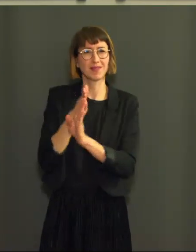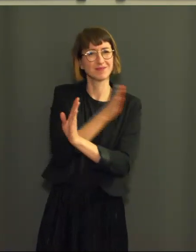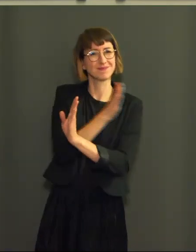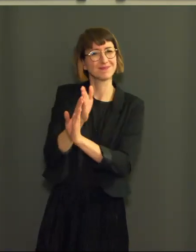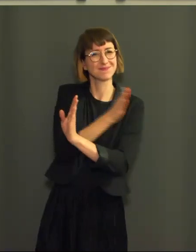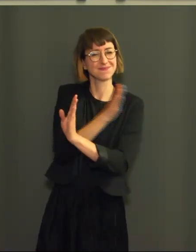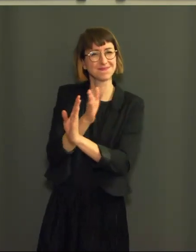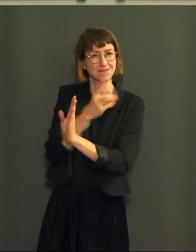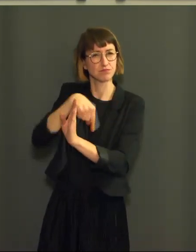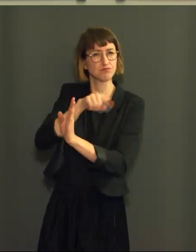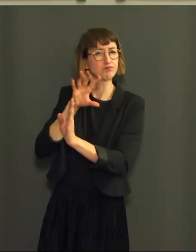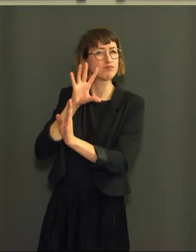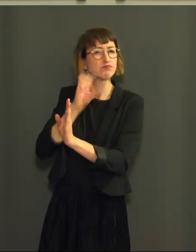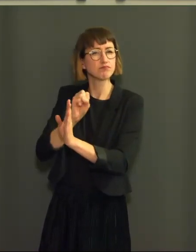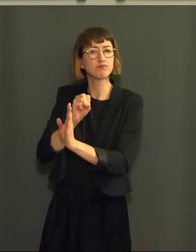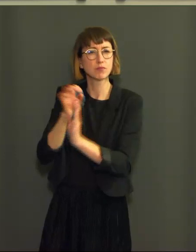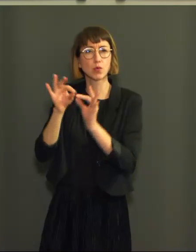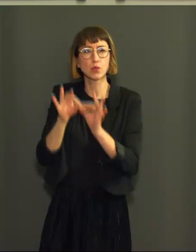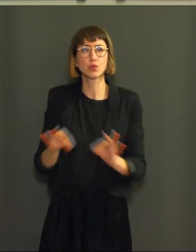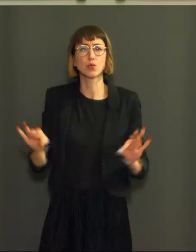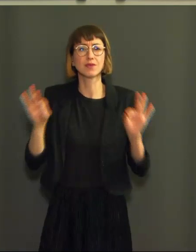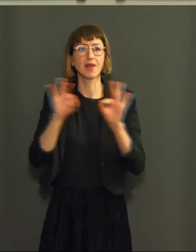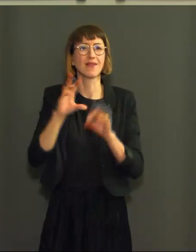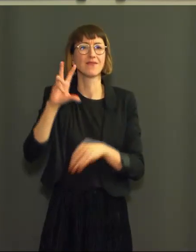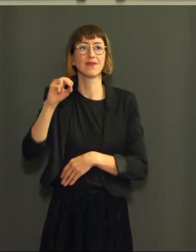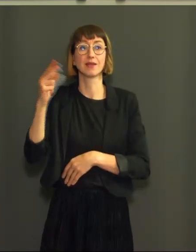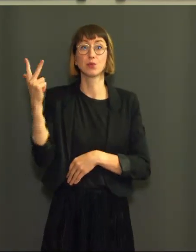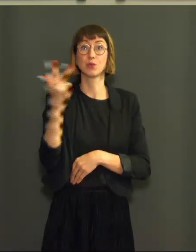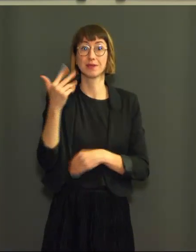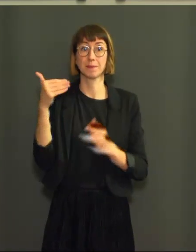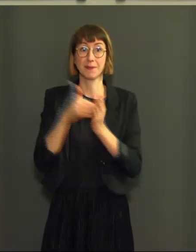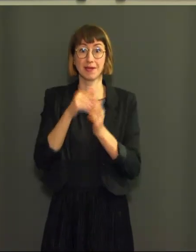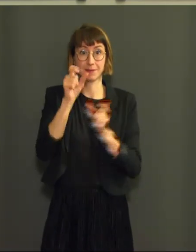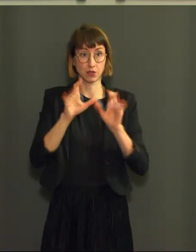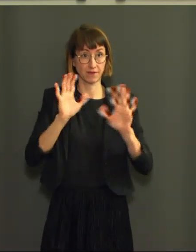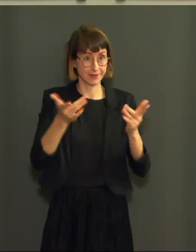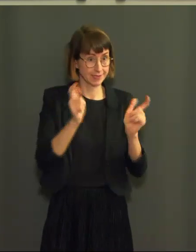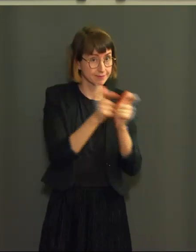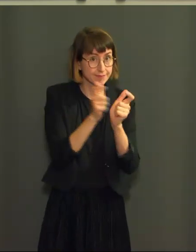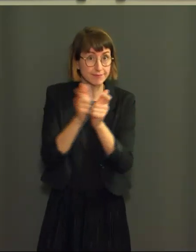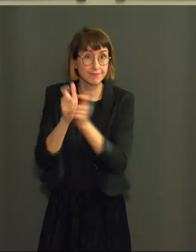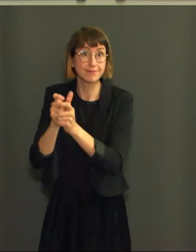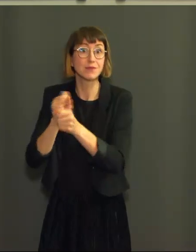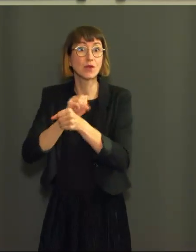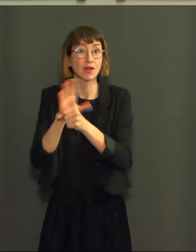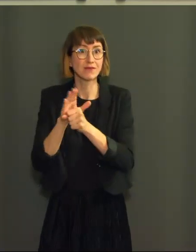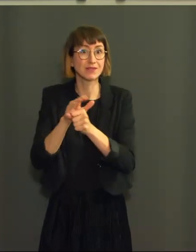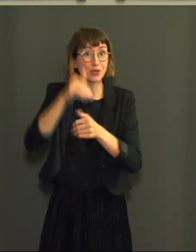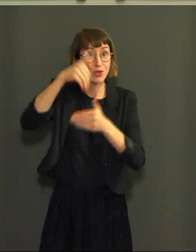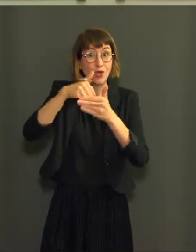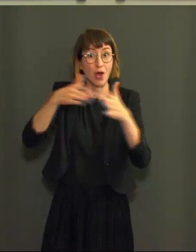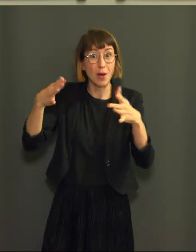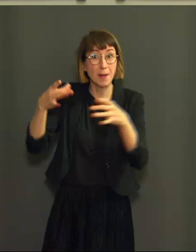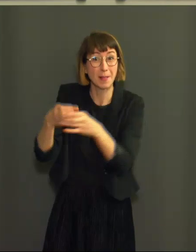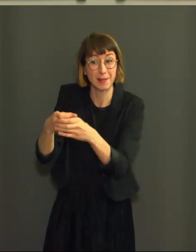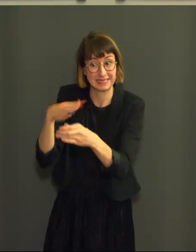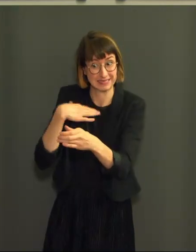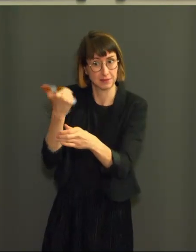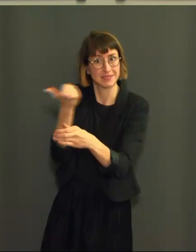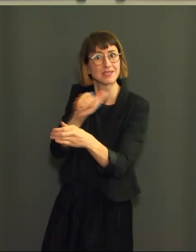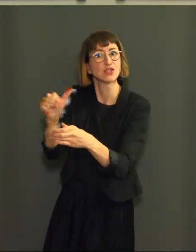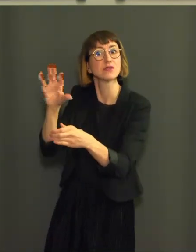nouvelles contaminations de cette époque-là, il y a eu 652 qui étaient survenues chez des personnes